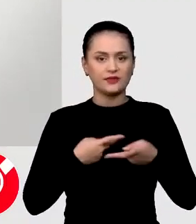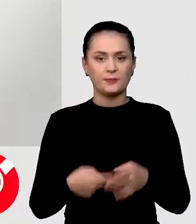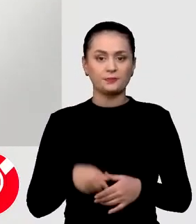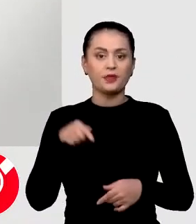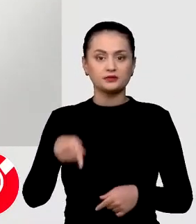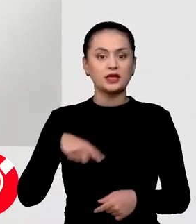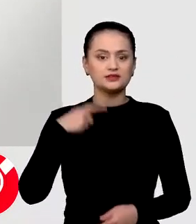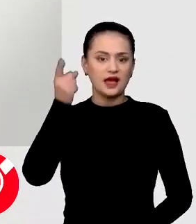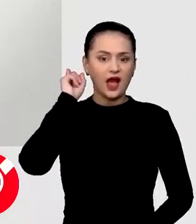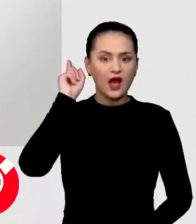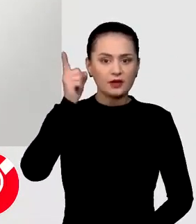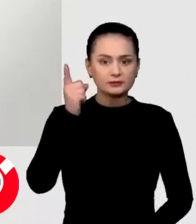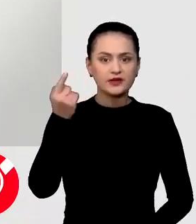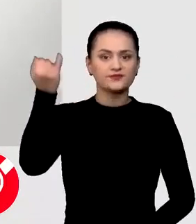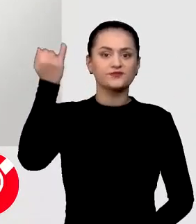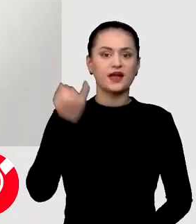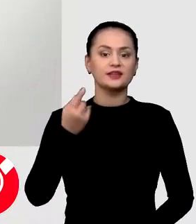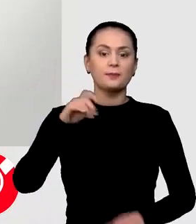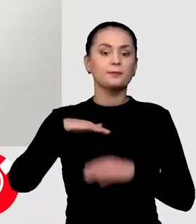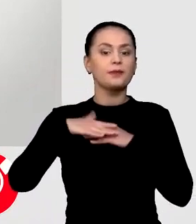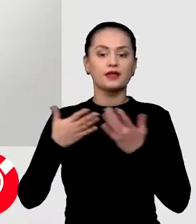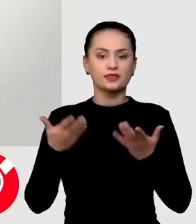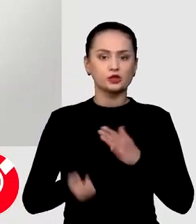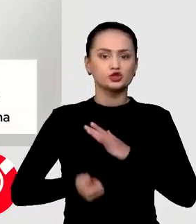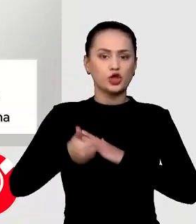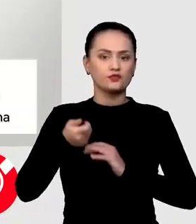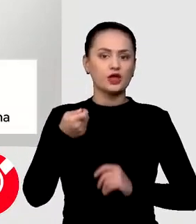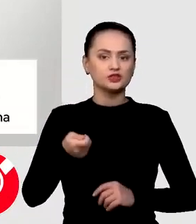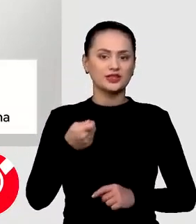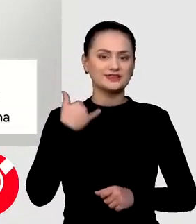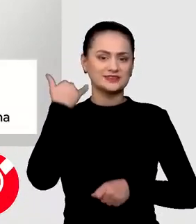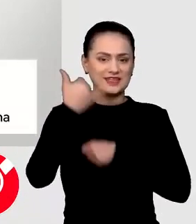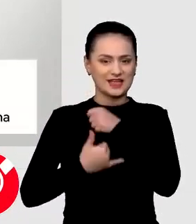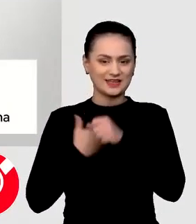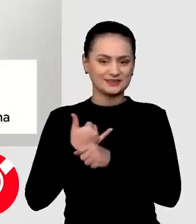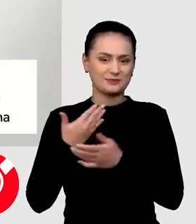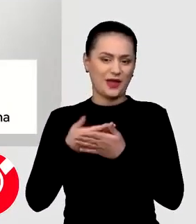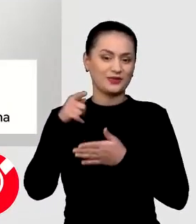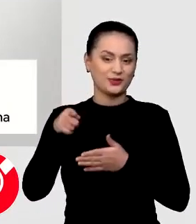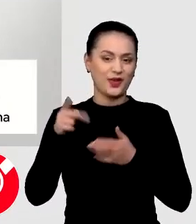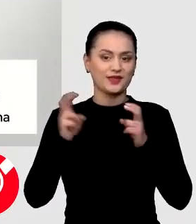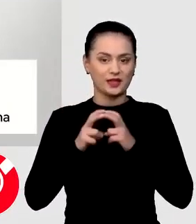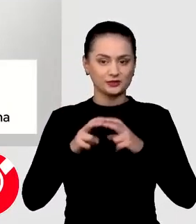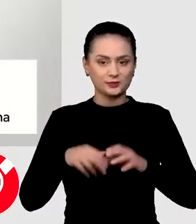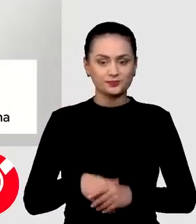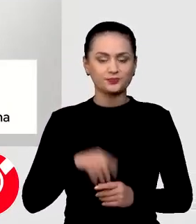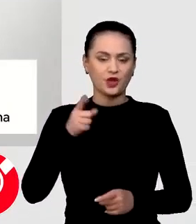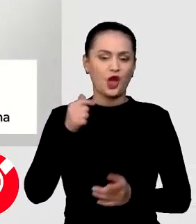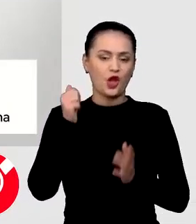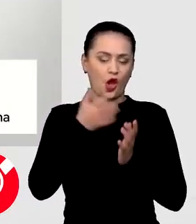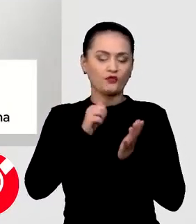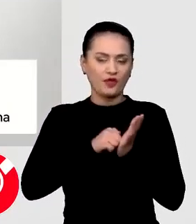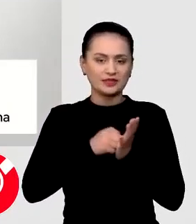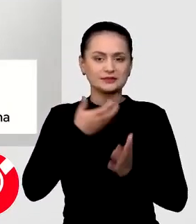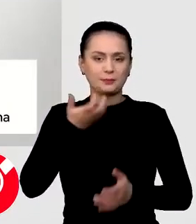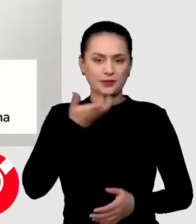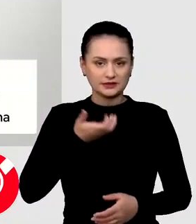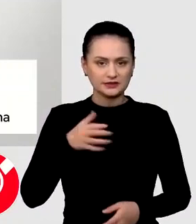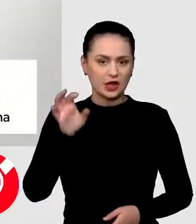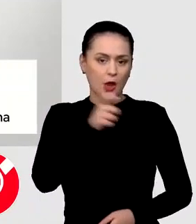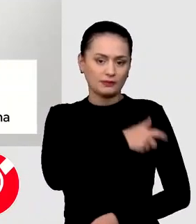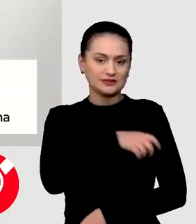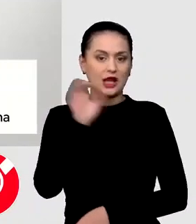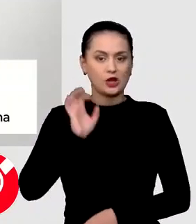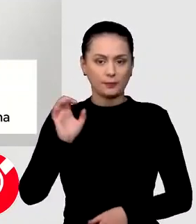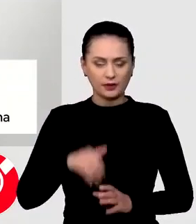și mai mult livrările. Acesta este avertismentul venit din partea șefului Agenției Internaționale pentru Energie la o conferință de